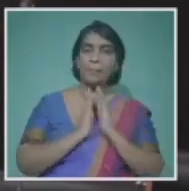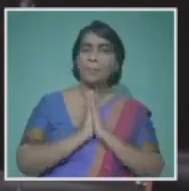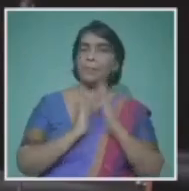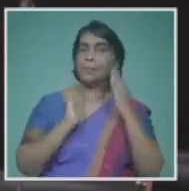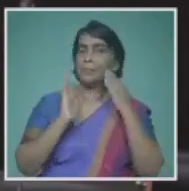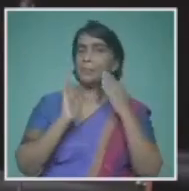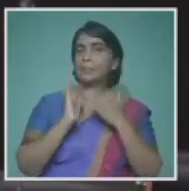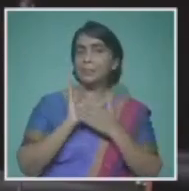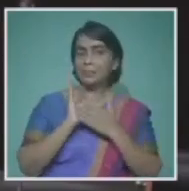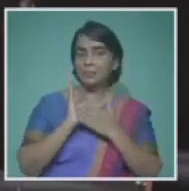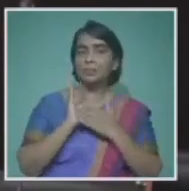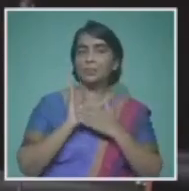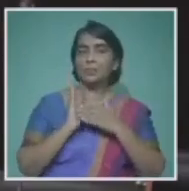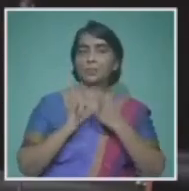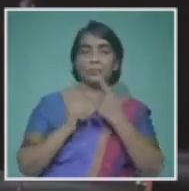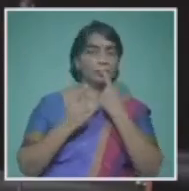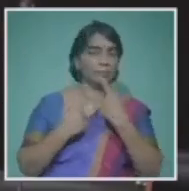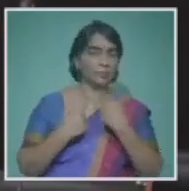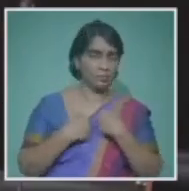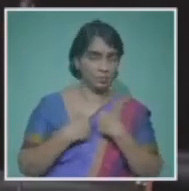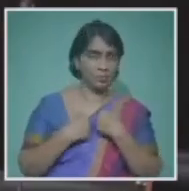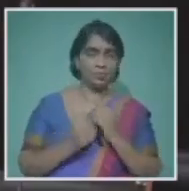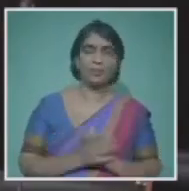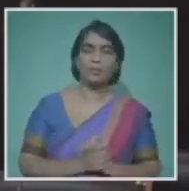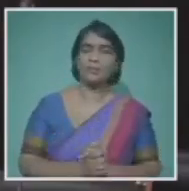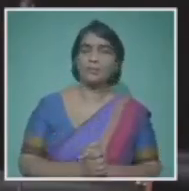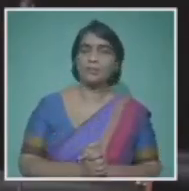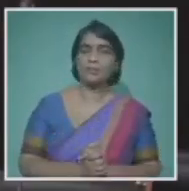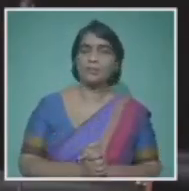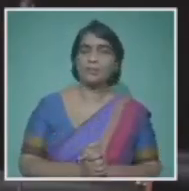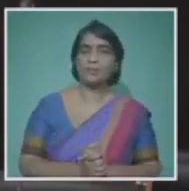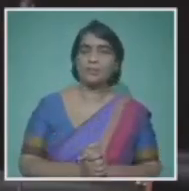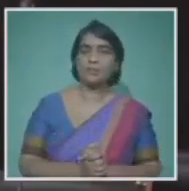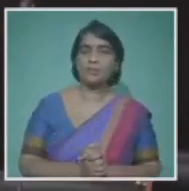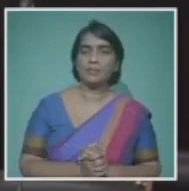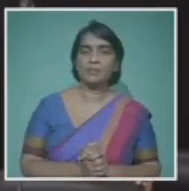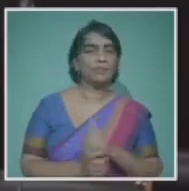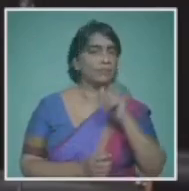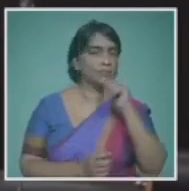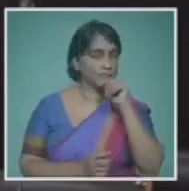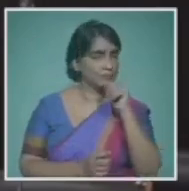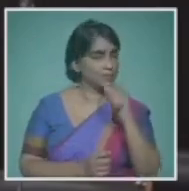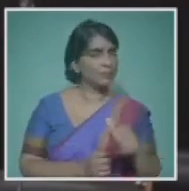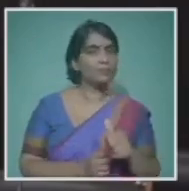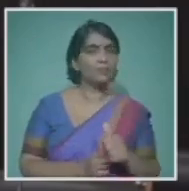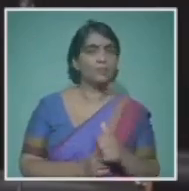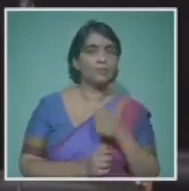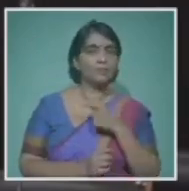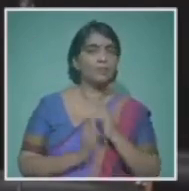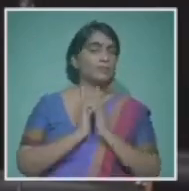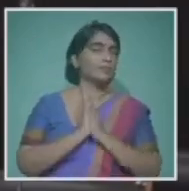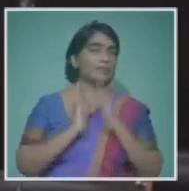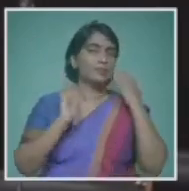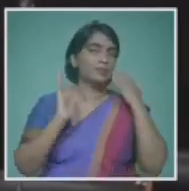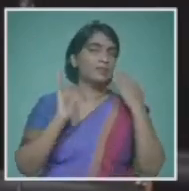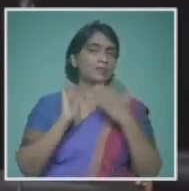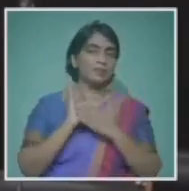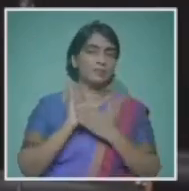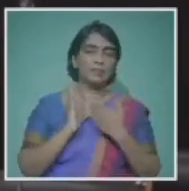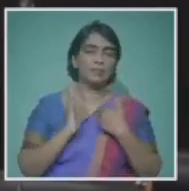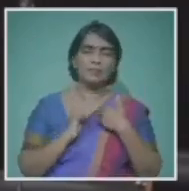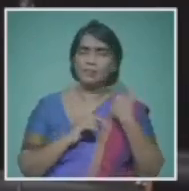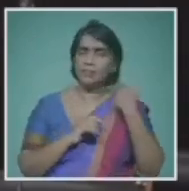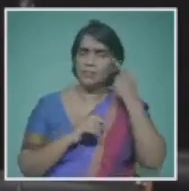සූත්‍රය ගැන දැනුම් දීමගේ පිළිබඳව. ඇත්ත වශයෙන්ම පරාභව සූත්‍රය මම